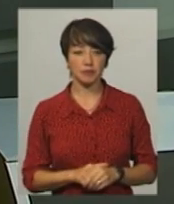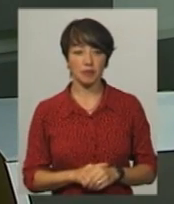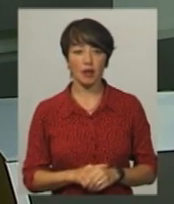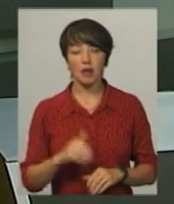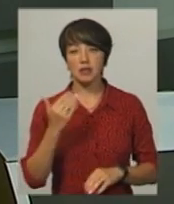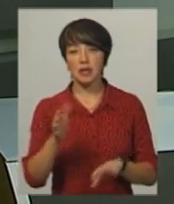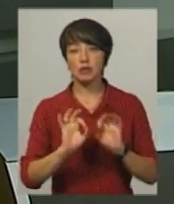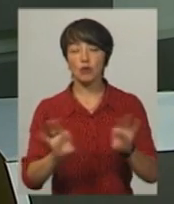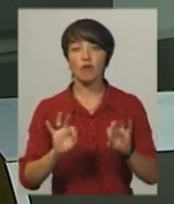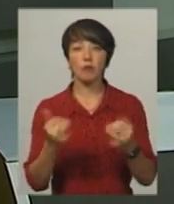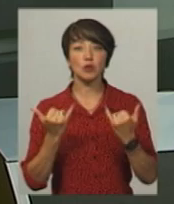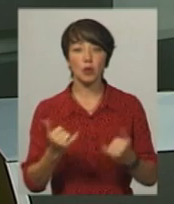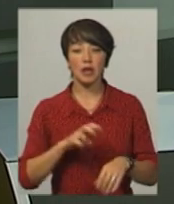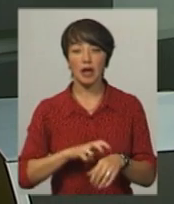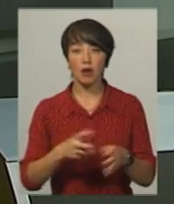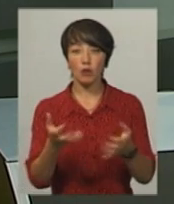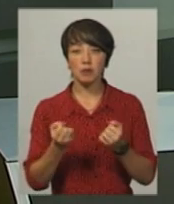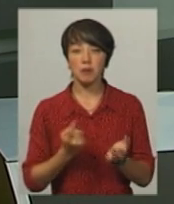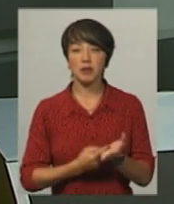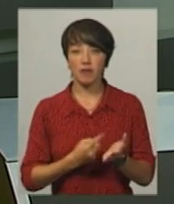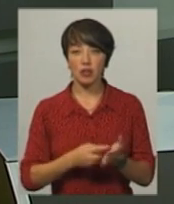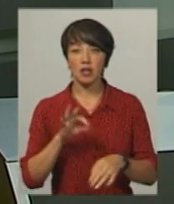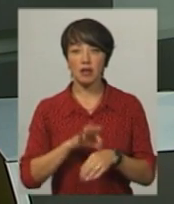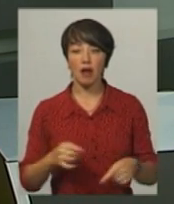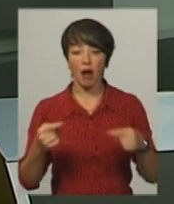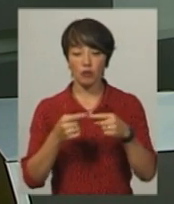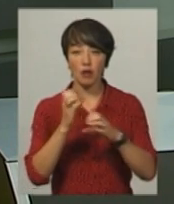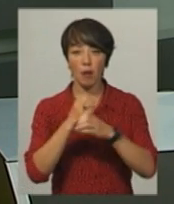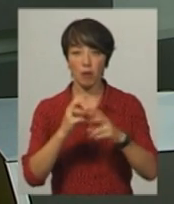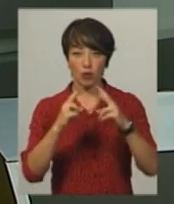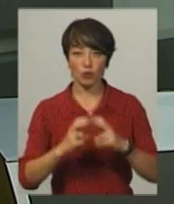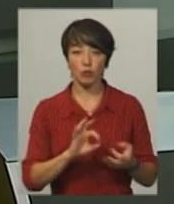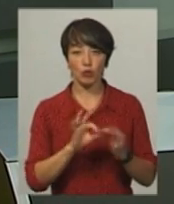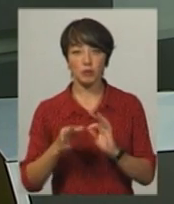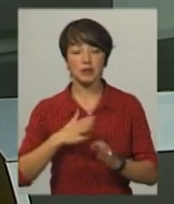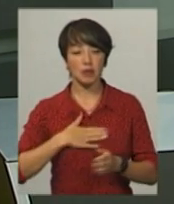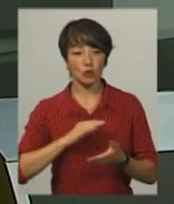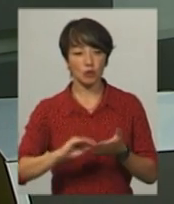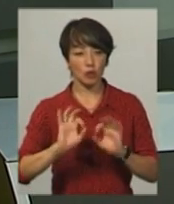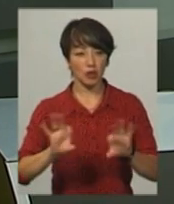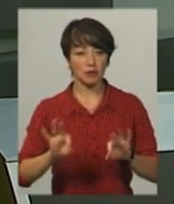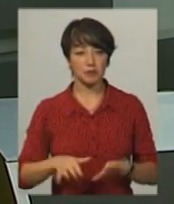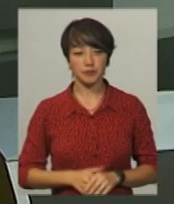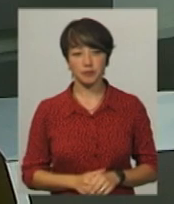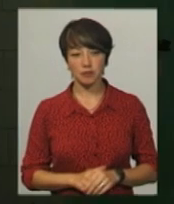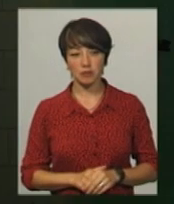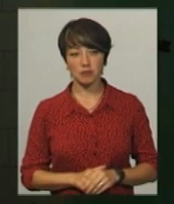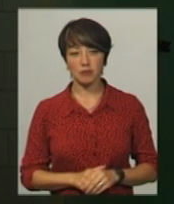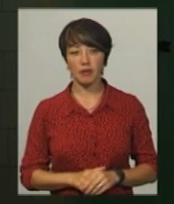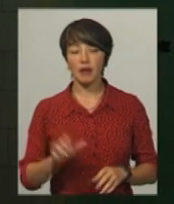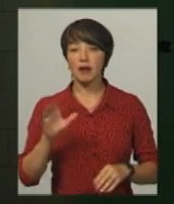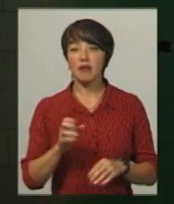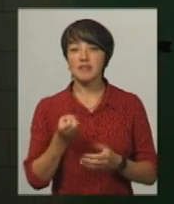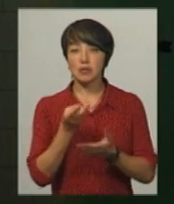За її словами, сьогодні лікарі отримали підтвердження діагнозу лабораторно. Подробиці знає Тетяна Ворожцова. У